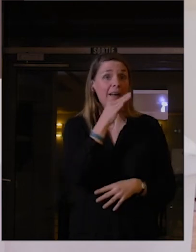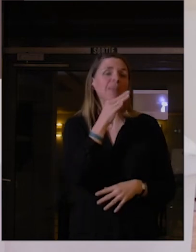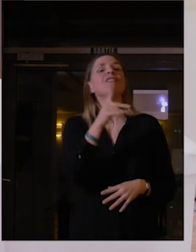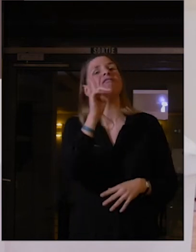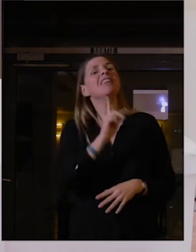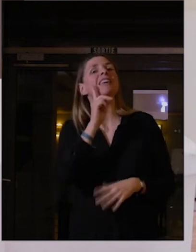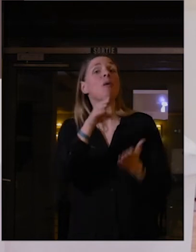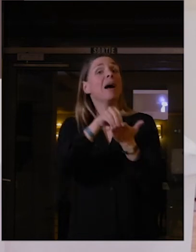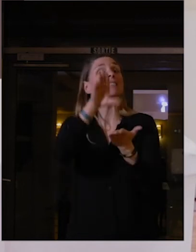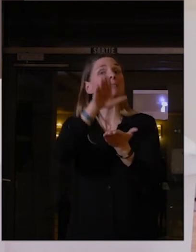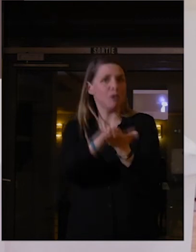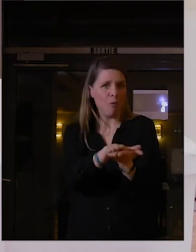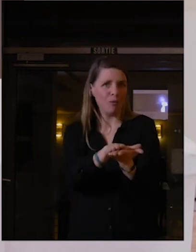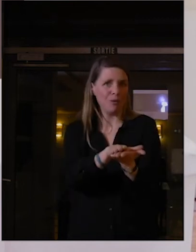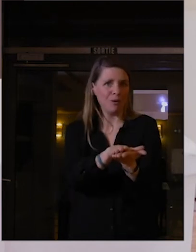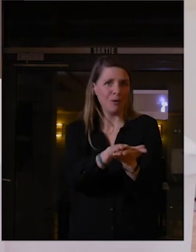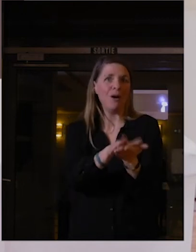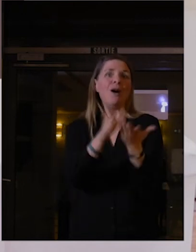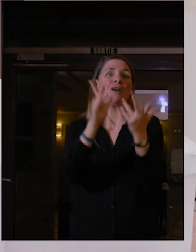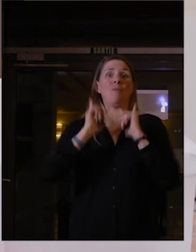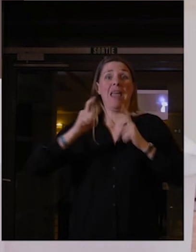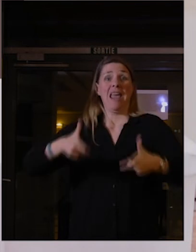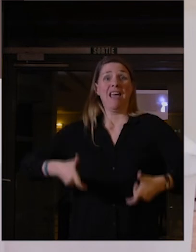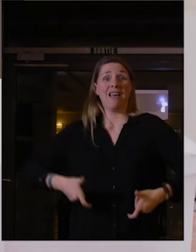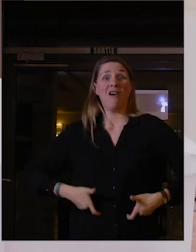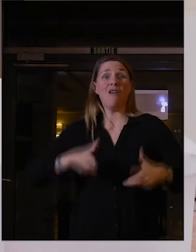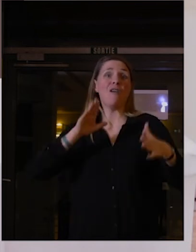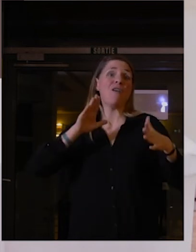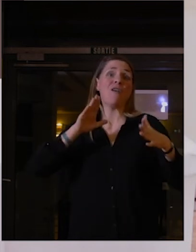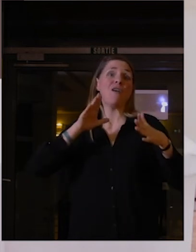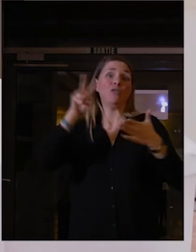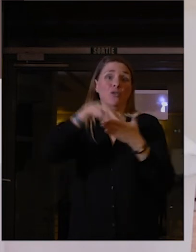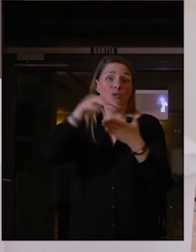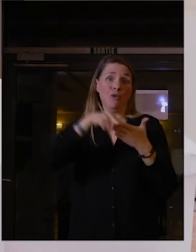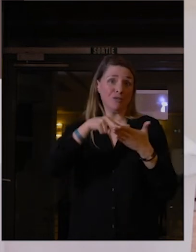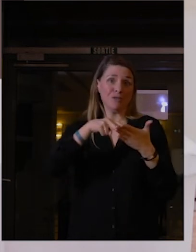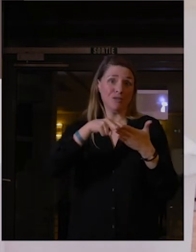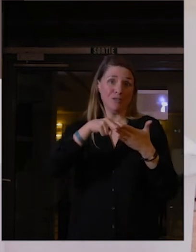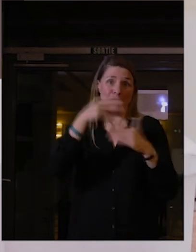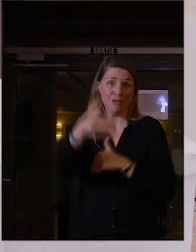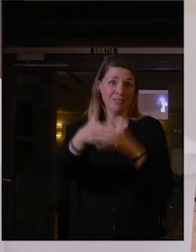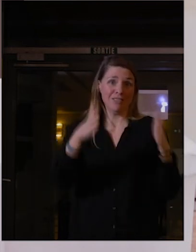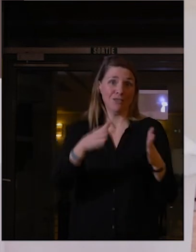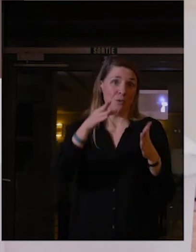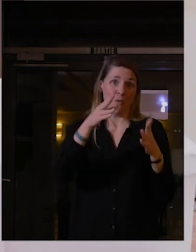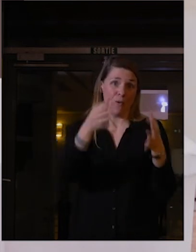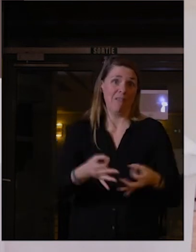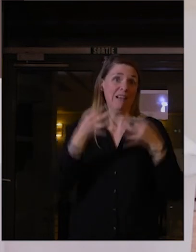qui sont inscrites au conservatoire en classique. Et ça je trouve ça juste magnifique, enfin pour moi